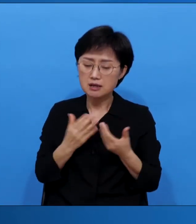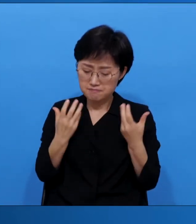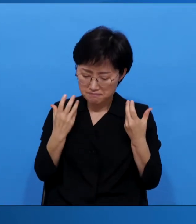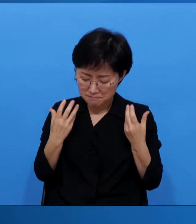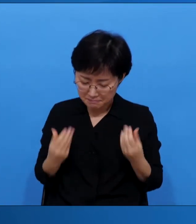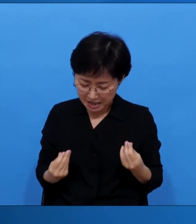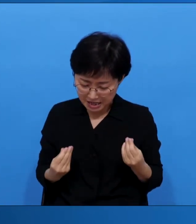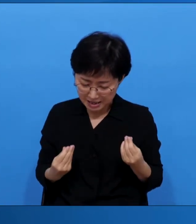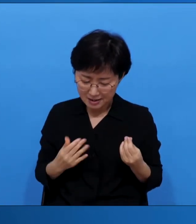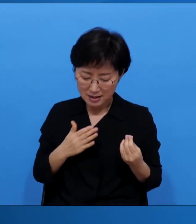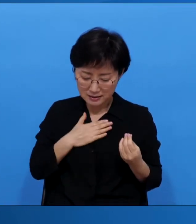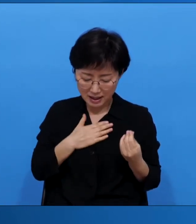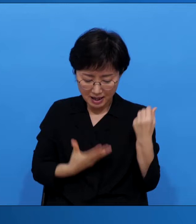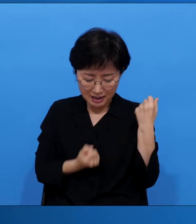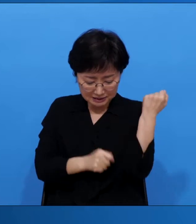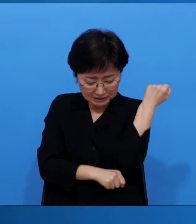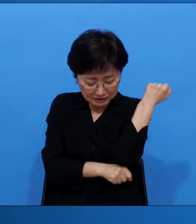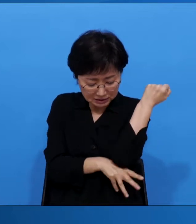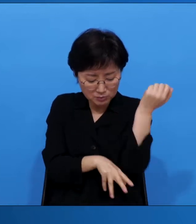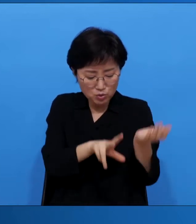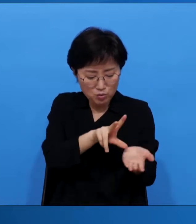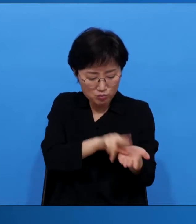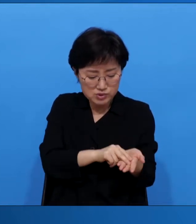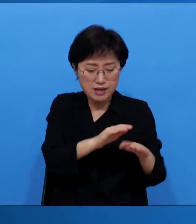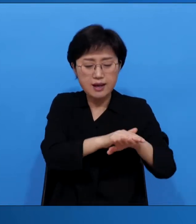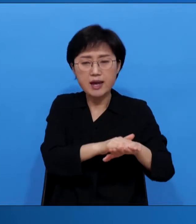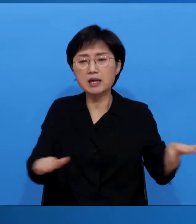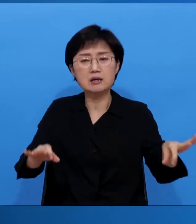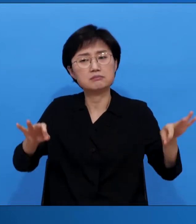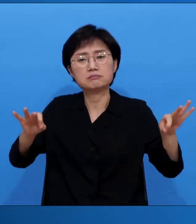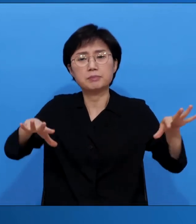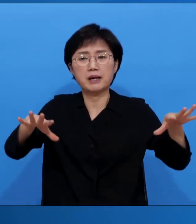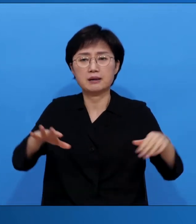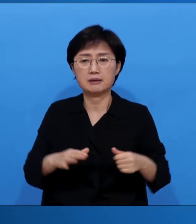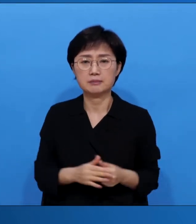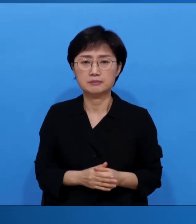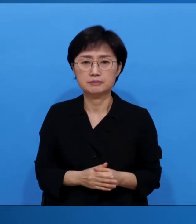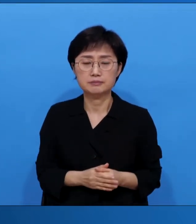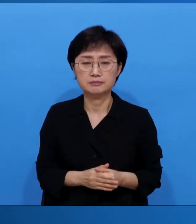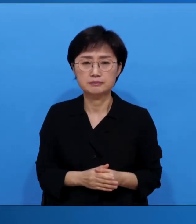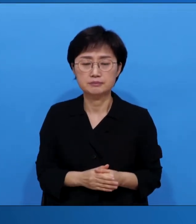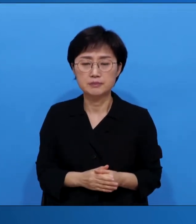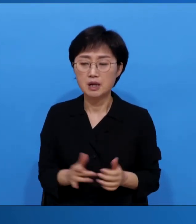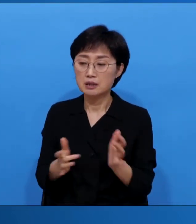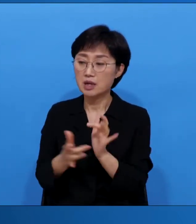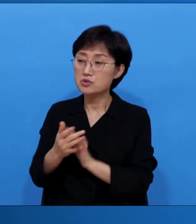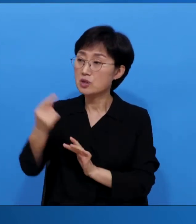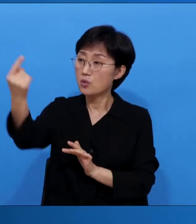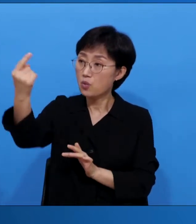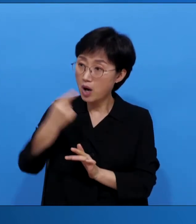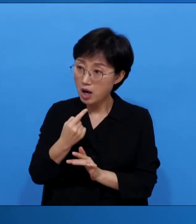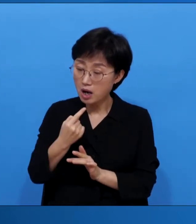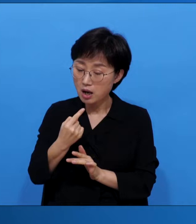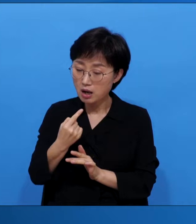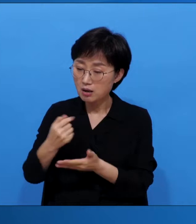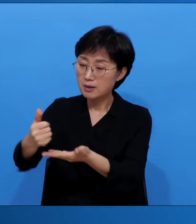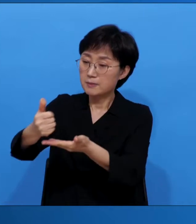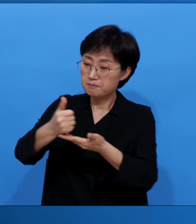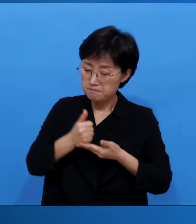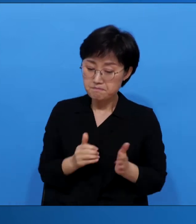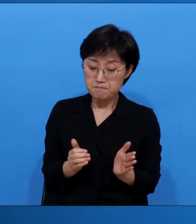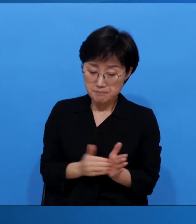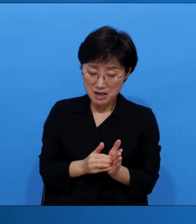사람 고치려면 복잡하겠죠. 예수님 간단하게 고쳤어요. It's a complicated matter for us to try to heal other people, but for Jesus, it was a very simple